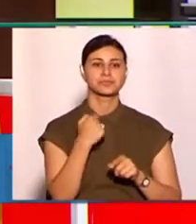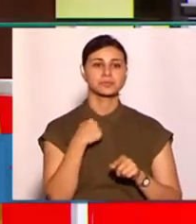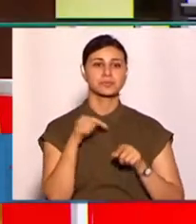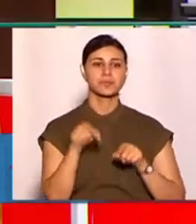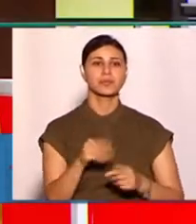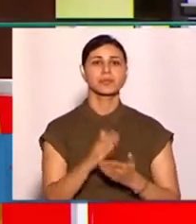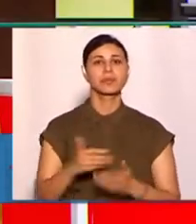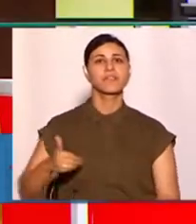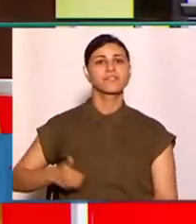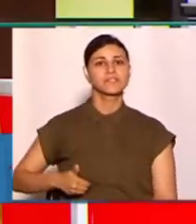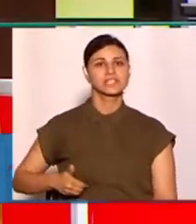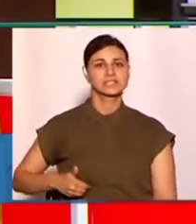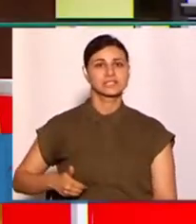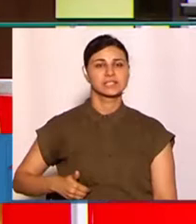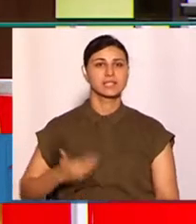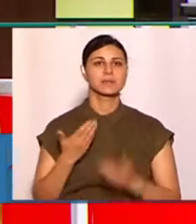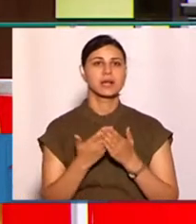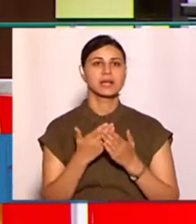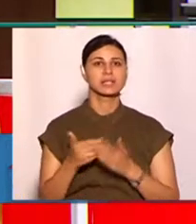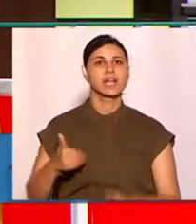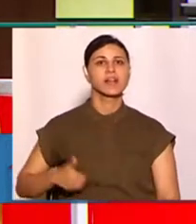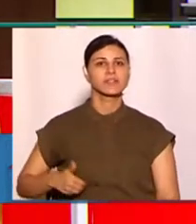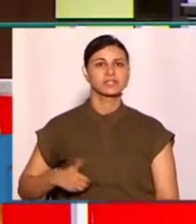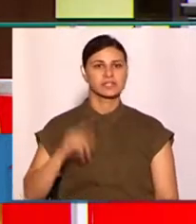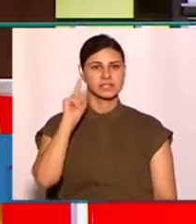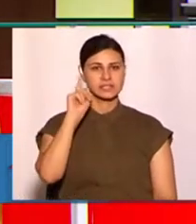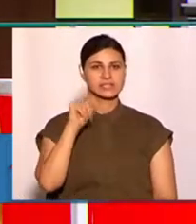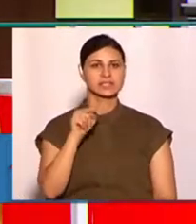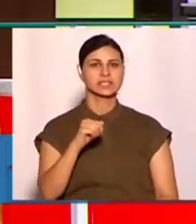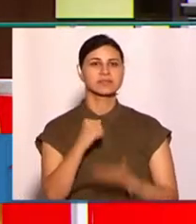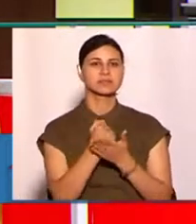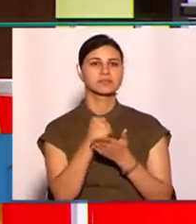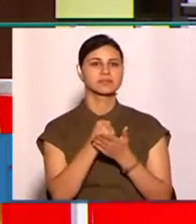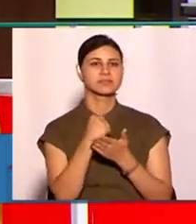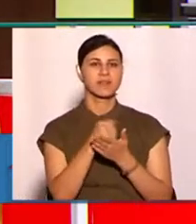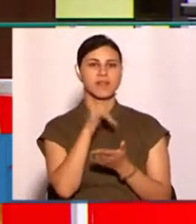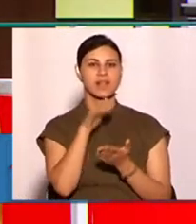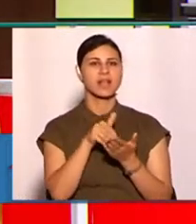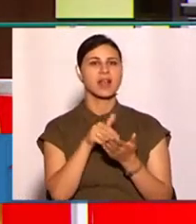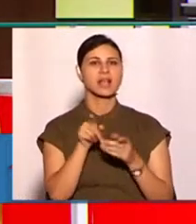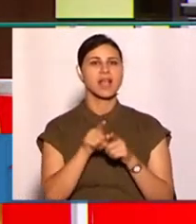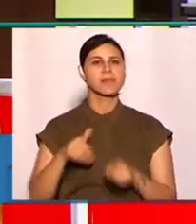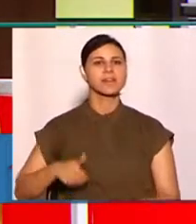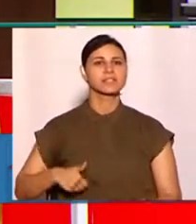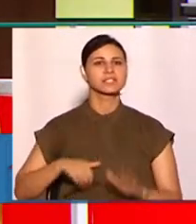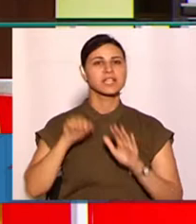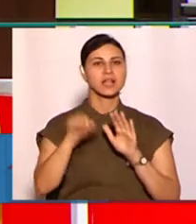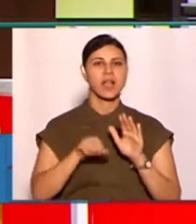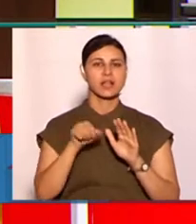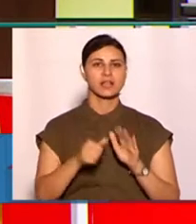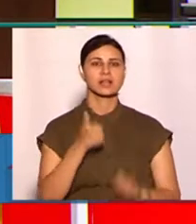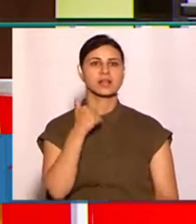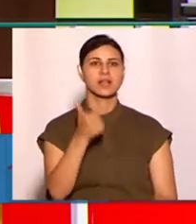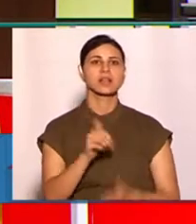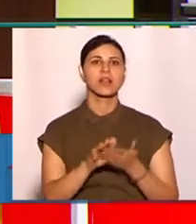მაქვს ახლა ღვიძლი. აი მაგალითად, ღვიძლის პაშტეტის სახით მომზადება სახლის პირობებში ძალიან მარტივია. გაატარეთ კარგად